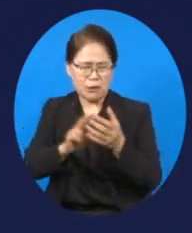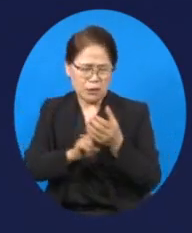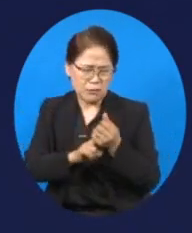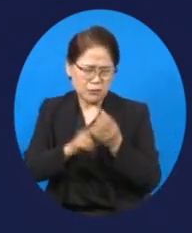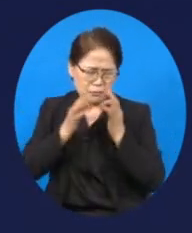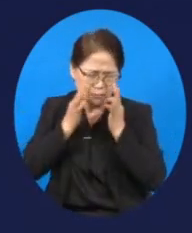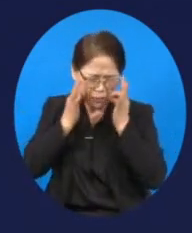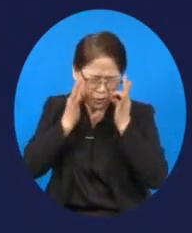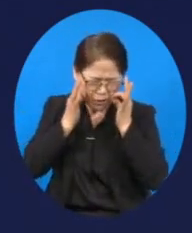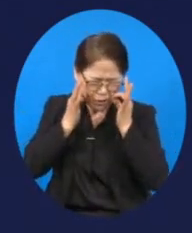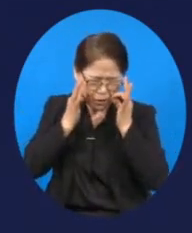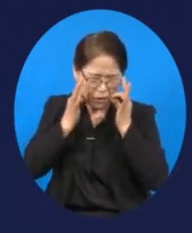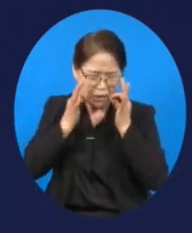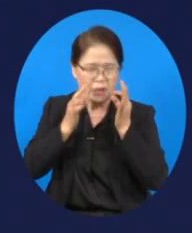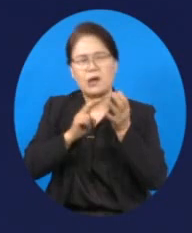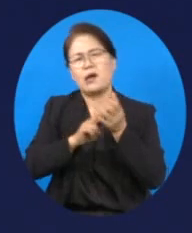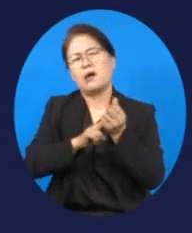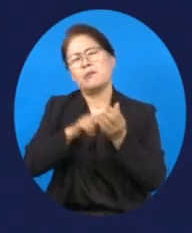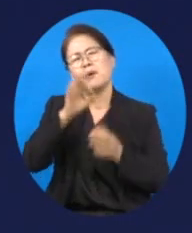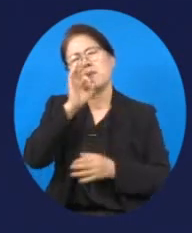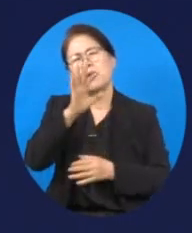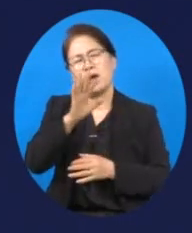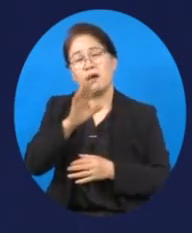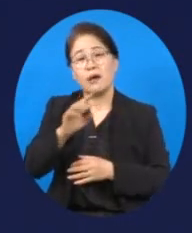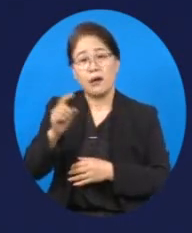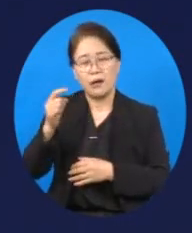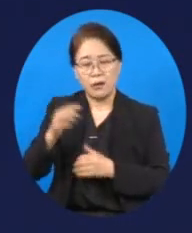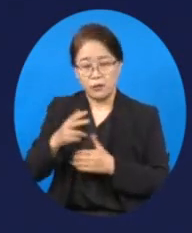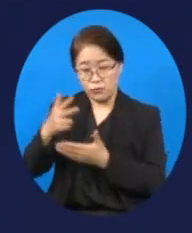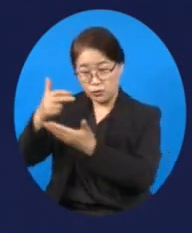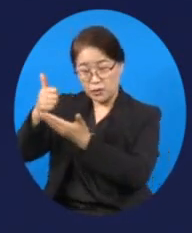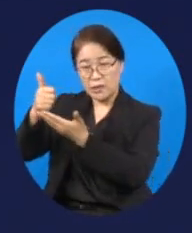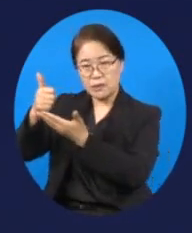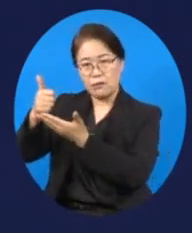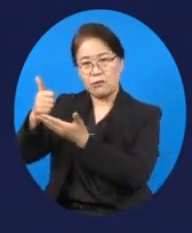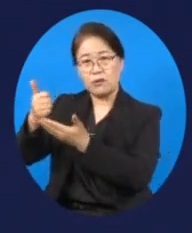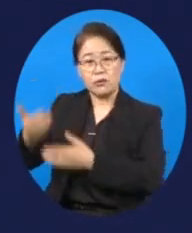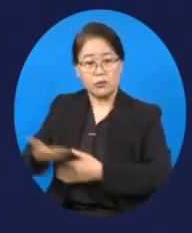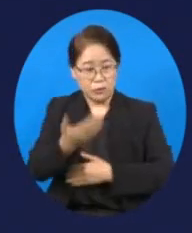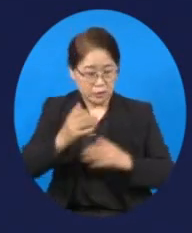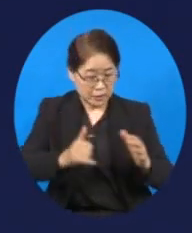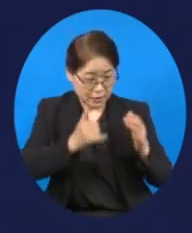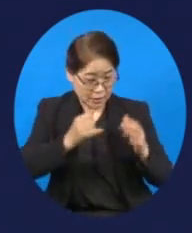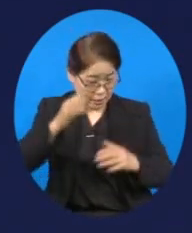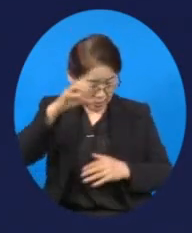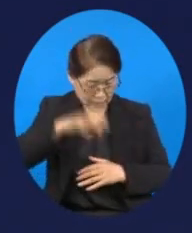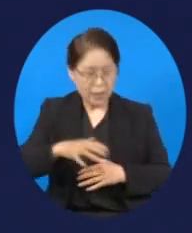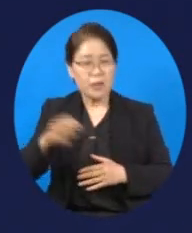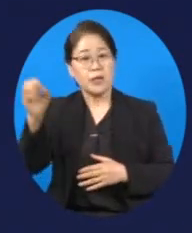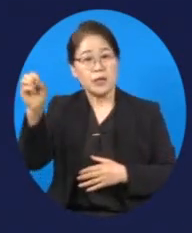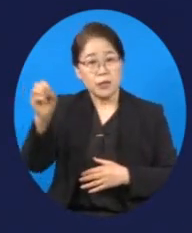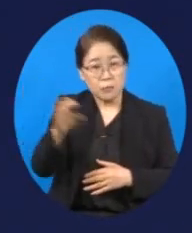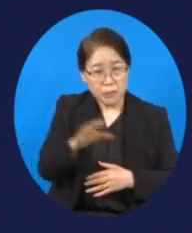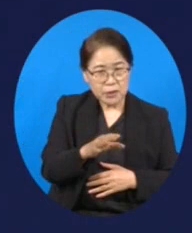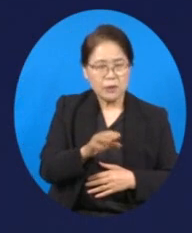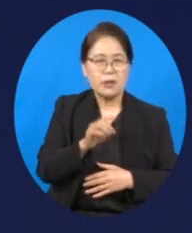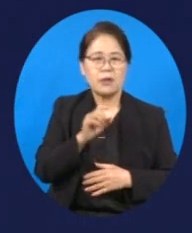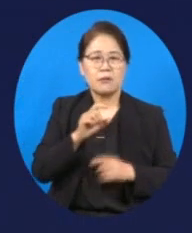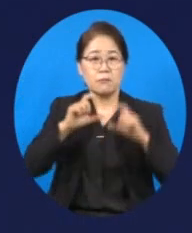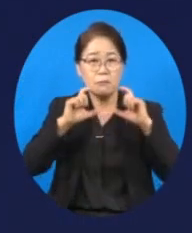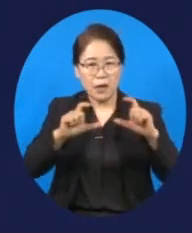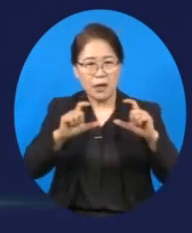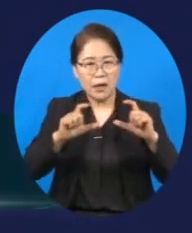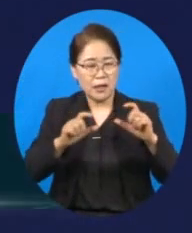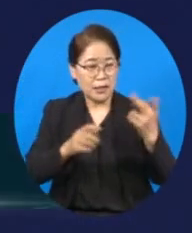해도 감추어질 수가 없어요 그래서 주님은요 자 너희는 세상의 빛이라고 말씀하신 다음에